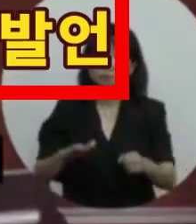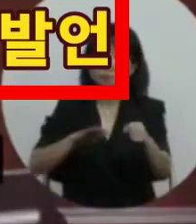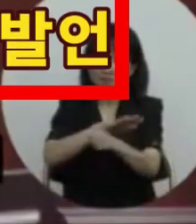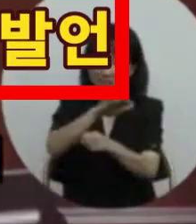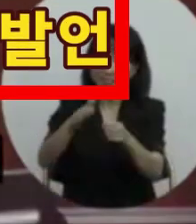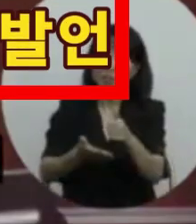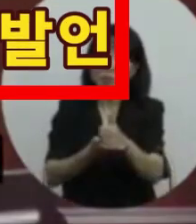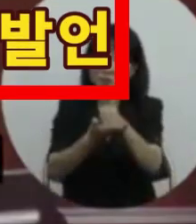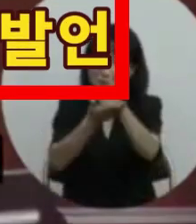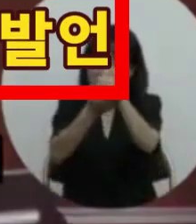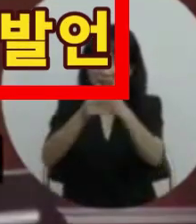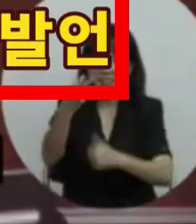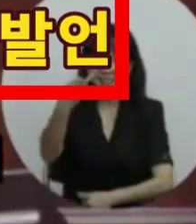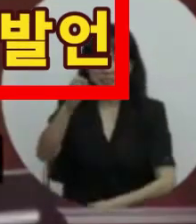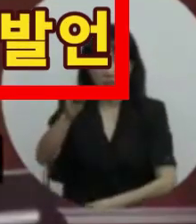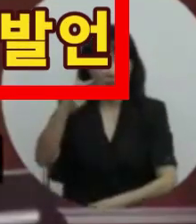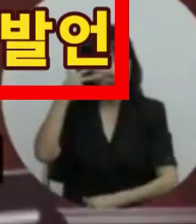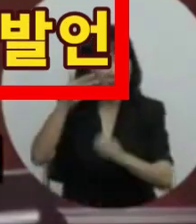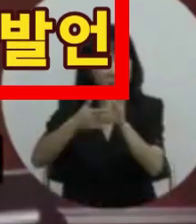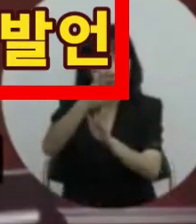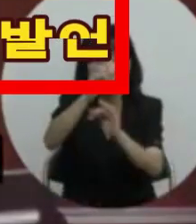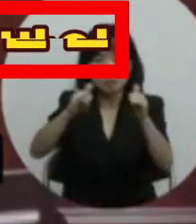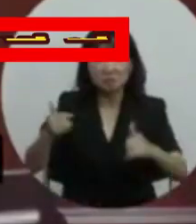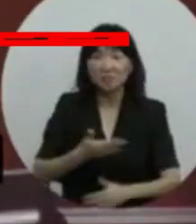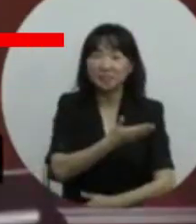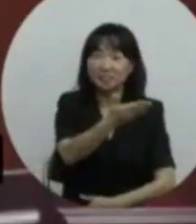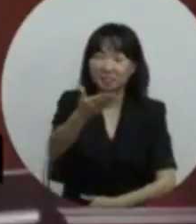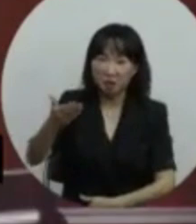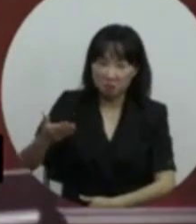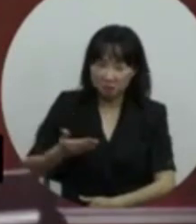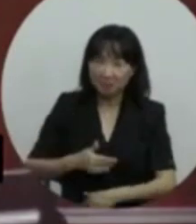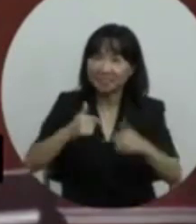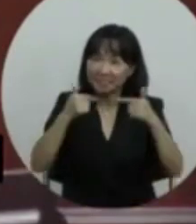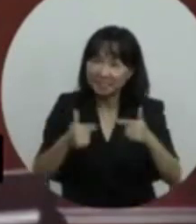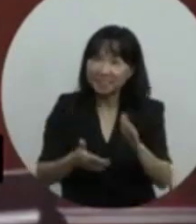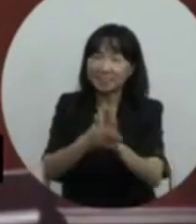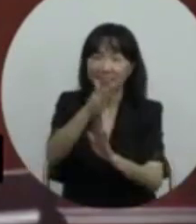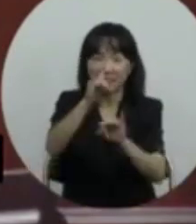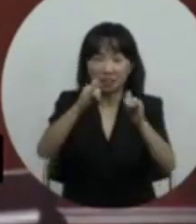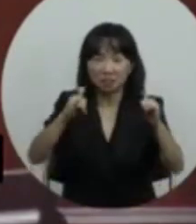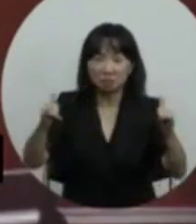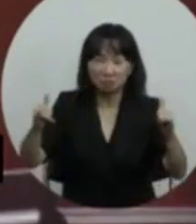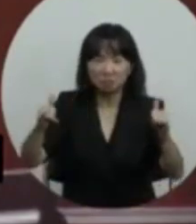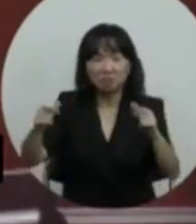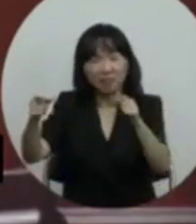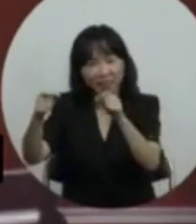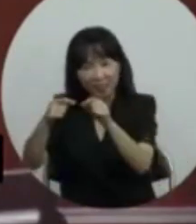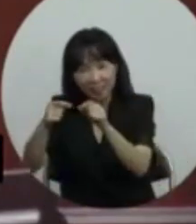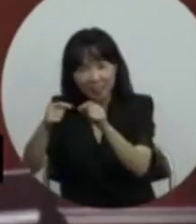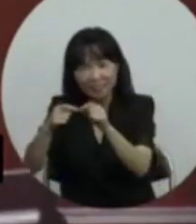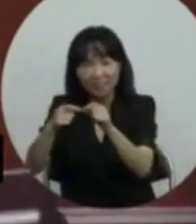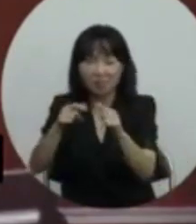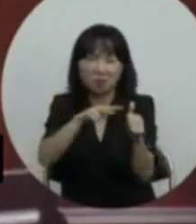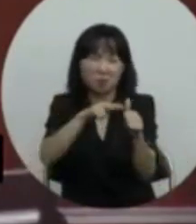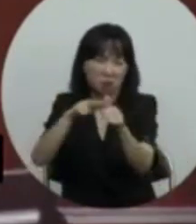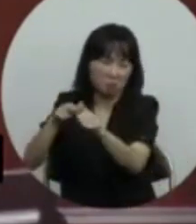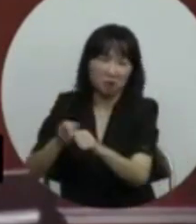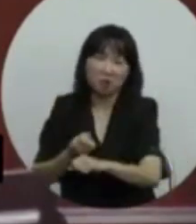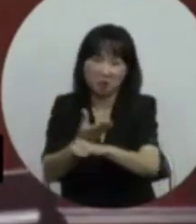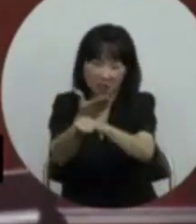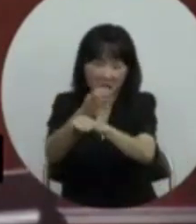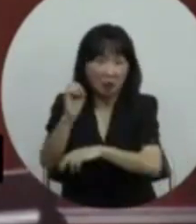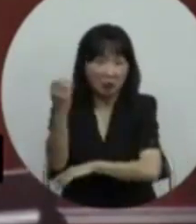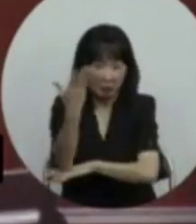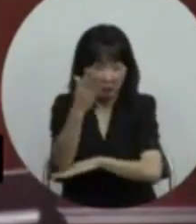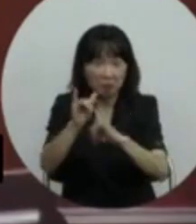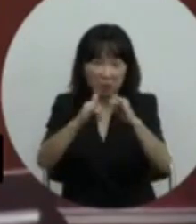사랑하고 존경하는 12만 여주시민 여러분, 늘 시민의 곁에서 올바른 정보를 전달하기 위해서 노력하시는